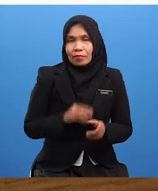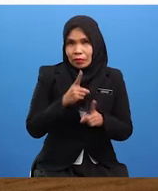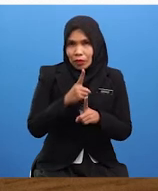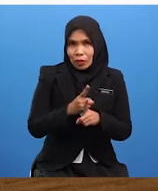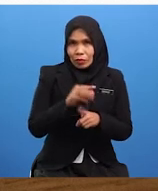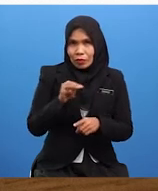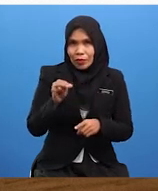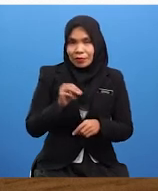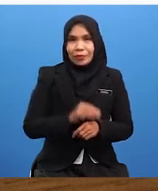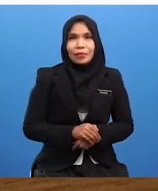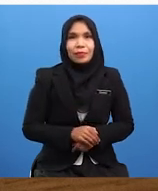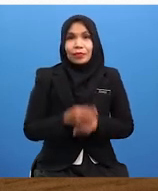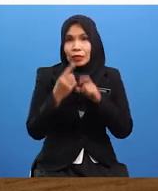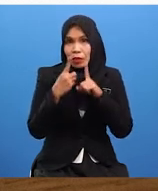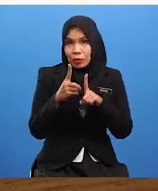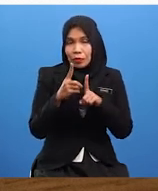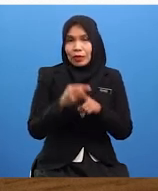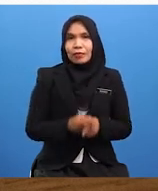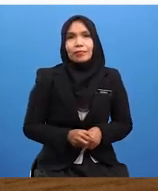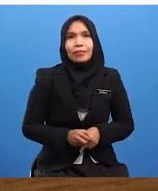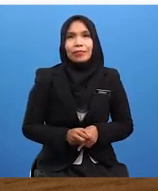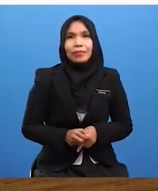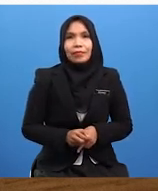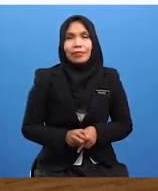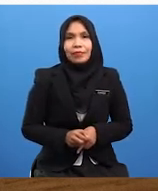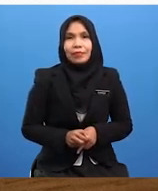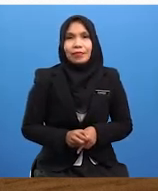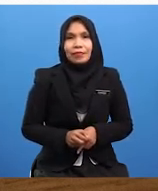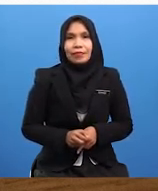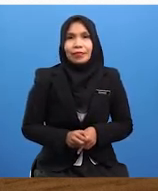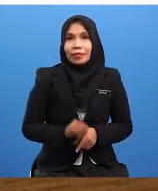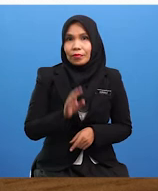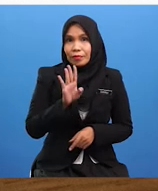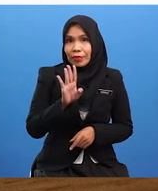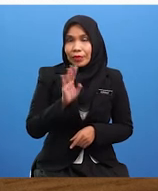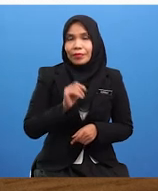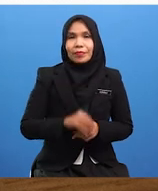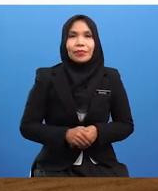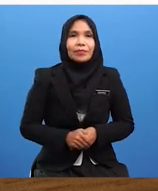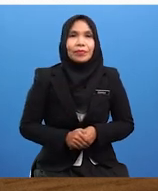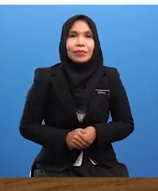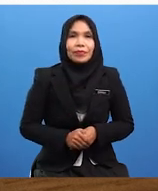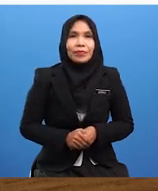Betul, murid-murid. Jawapan untuk soalan ini ialah B.